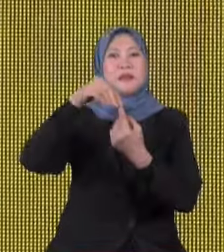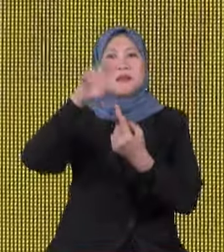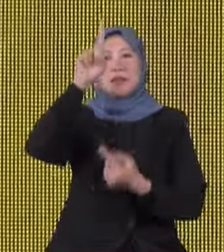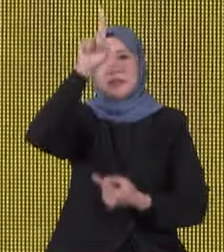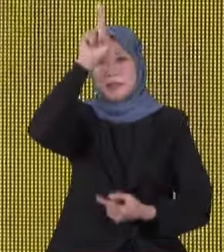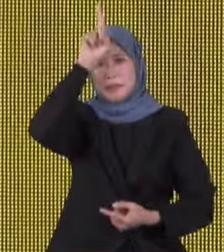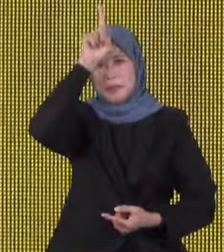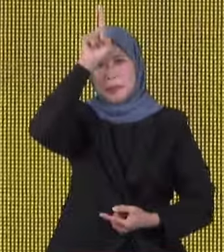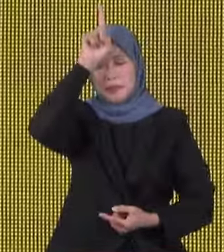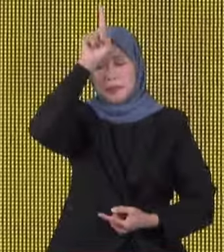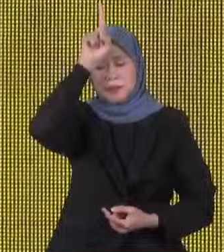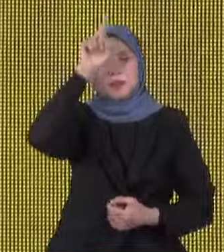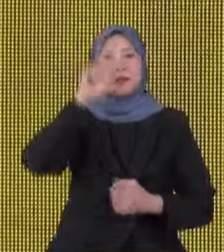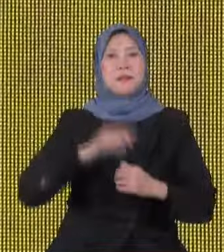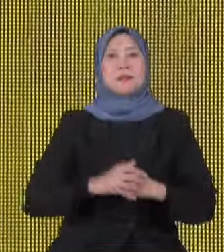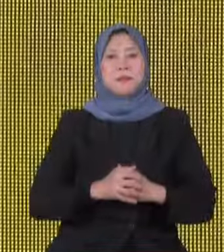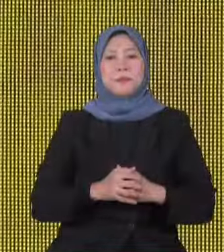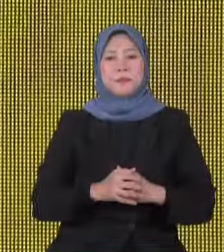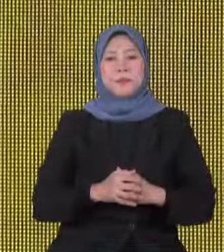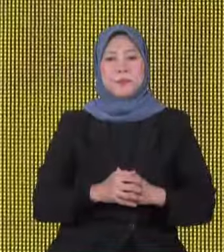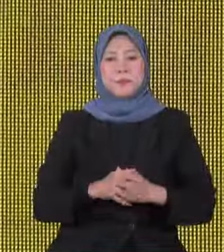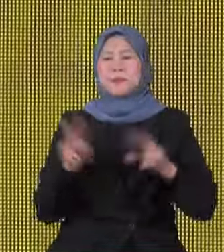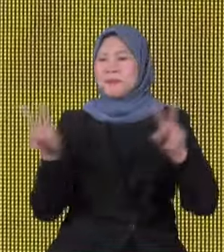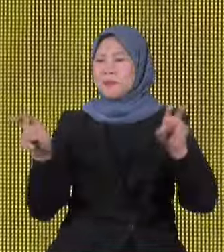Jerman. Dia panggil apa?